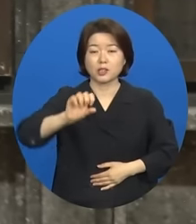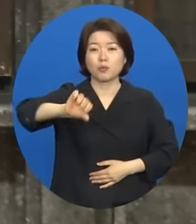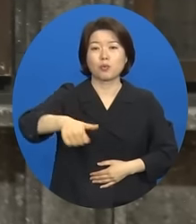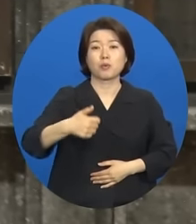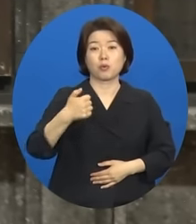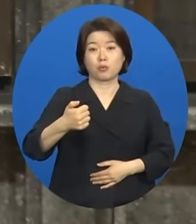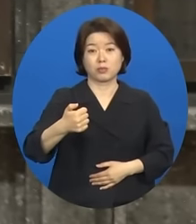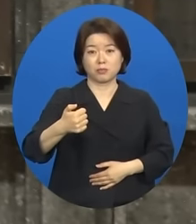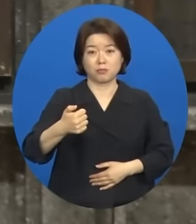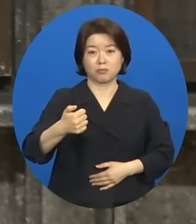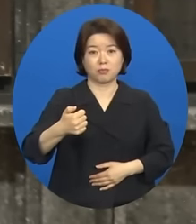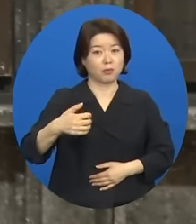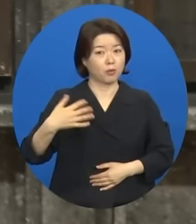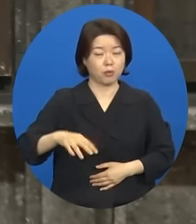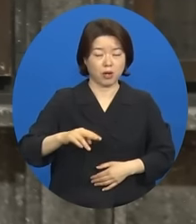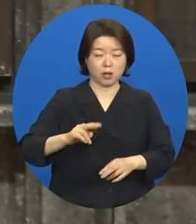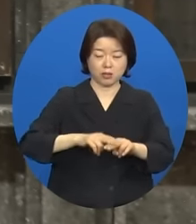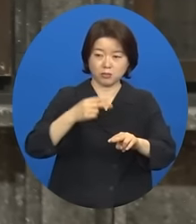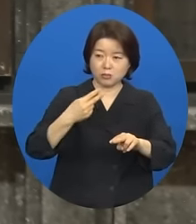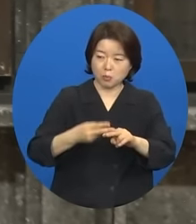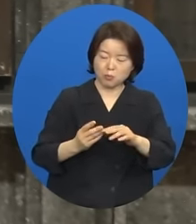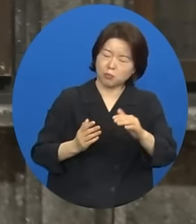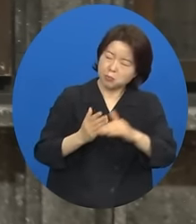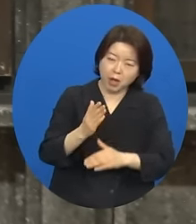550마리입니다. 선물 지금 좀 과하죠.